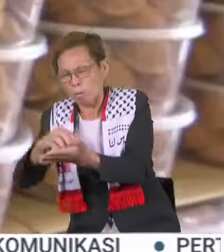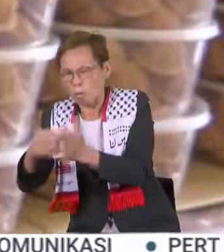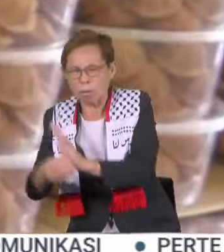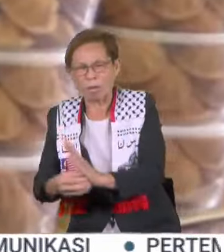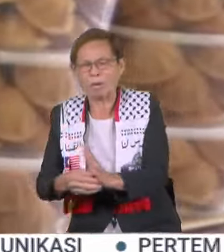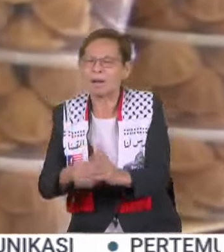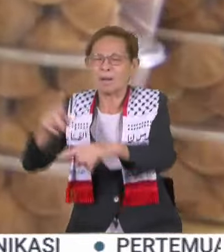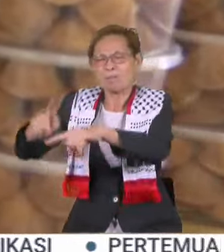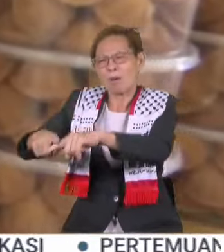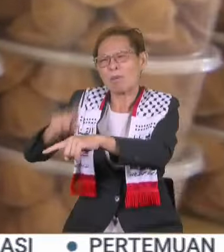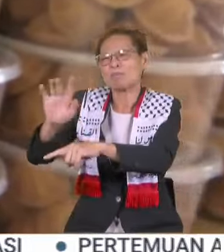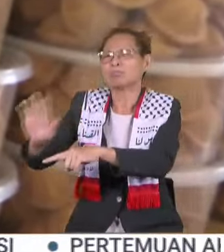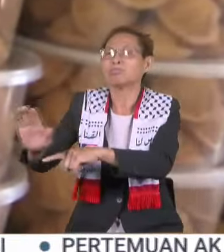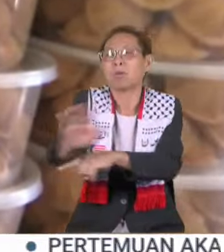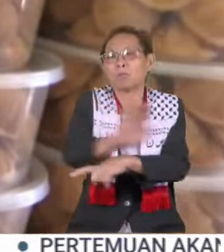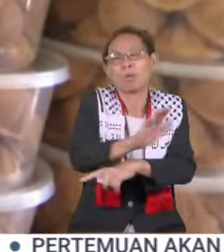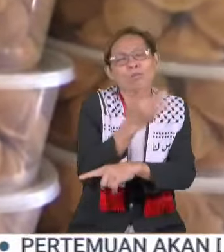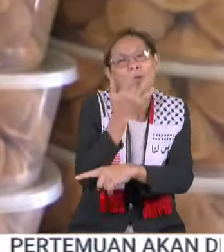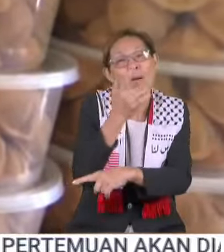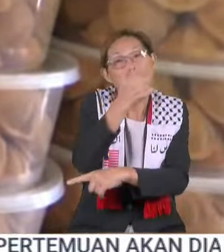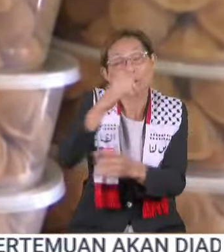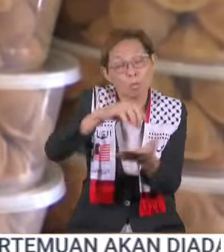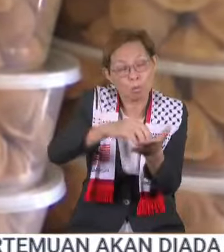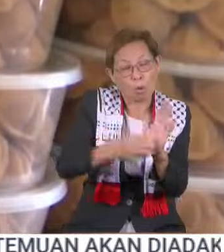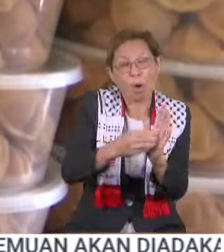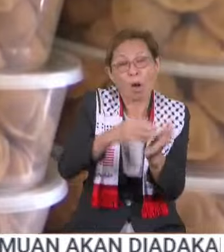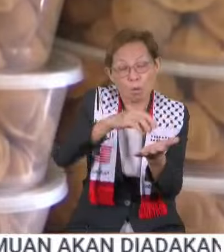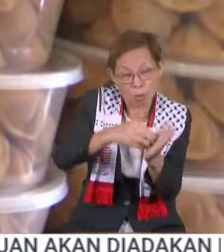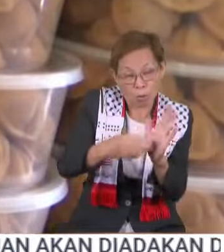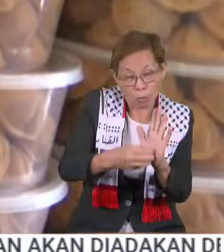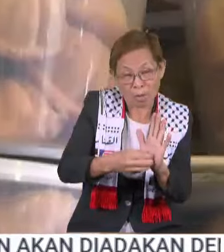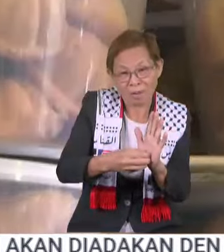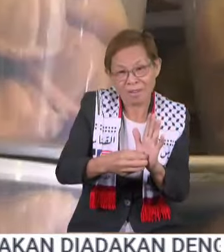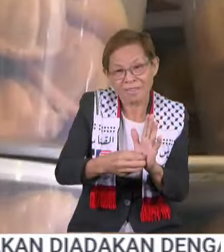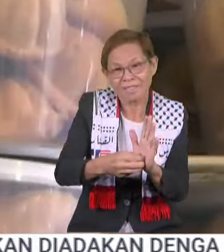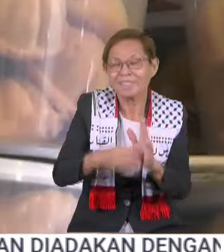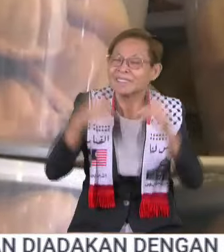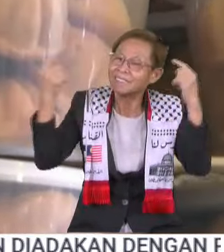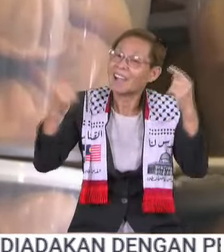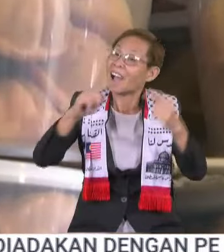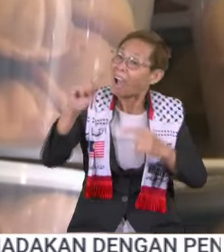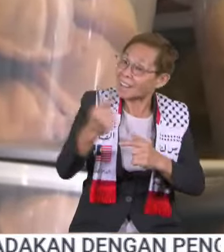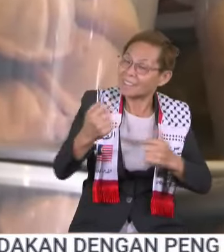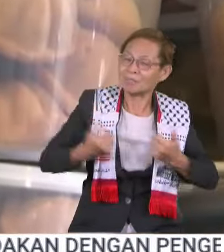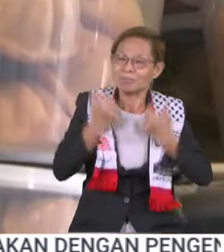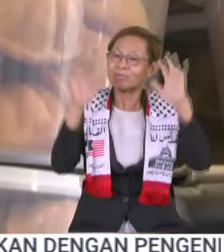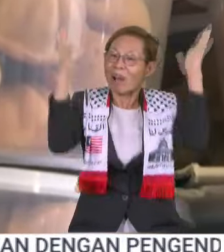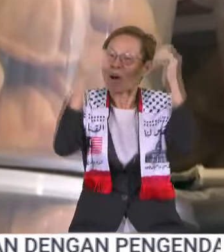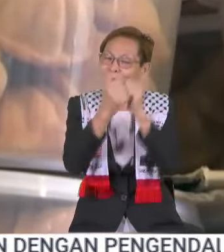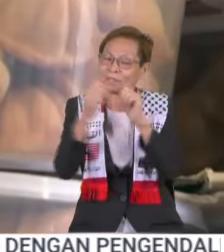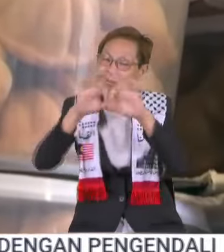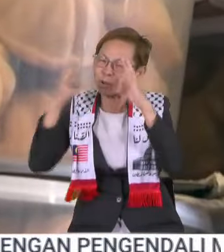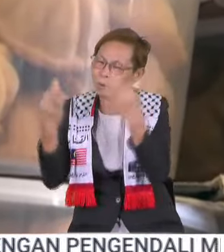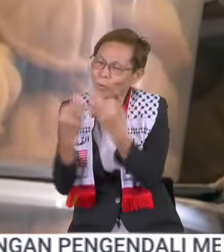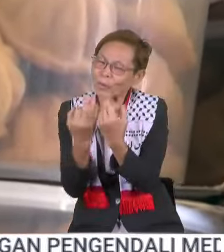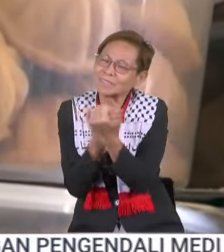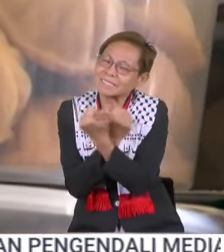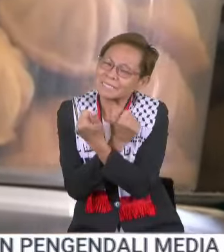atas selera masing-masing. Ini kerana juadah kuih ini hanyalah sekadar penyeri sambutan Aidilfitri bersama keluarga